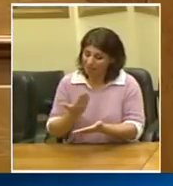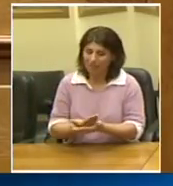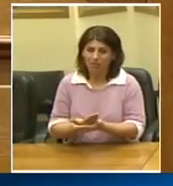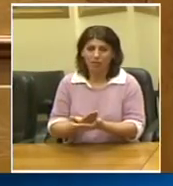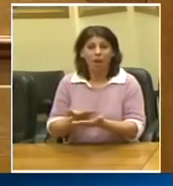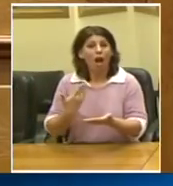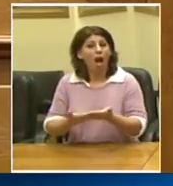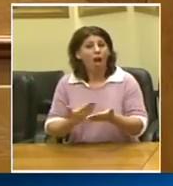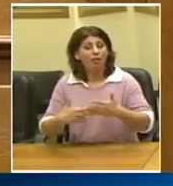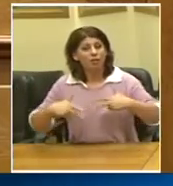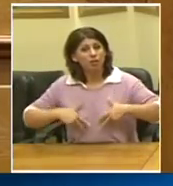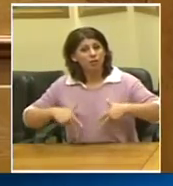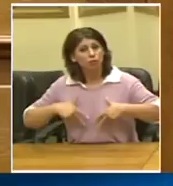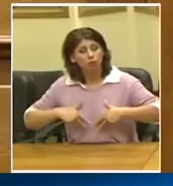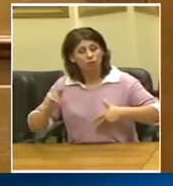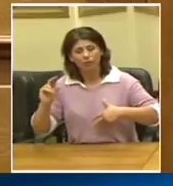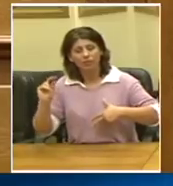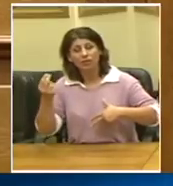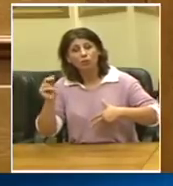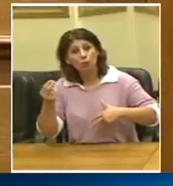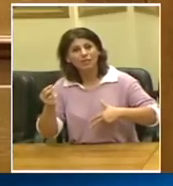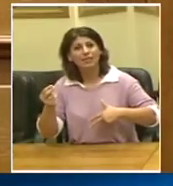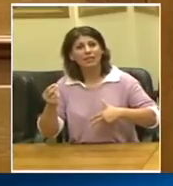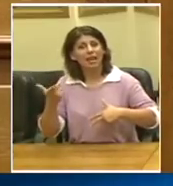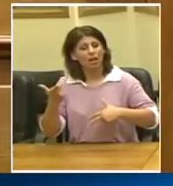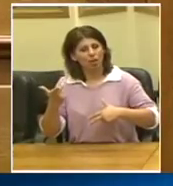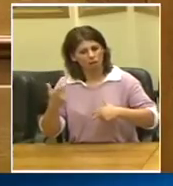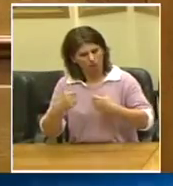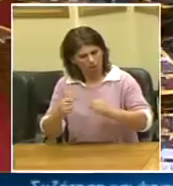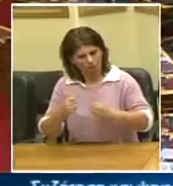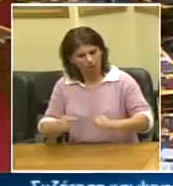άδεια της Βουλής για να πάει να ασκήσει την νόμιμη συνταγματική αρμοδιότητά της.